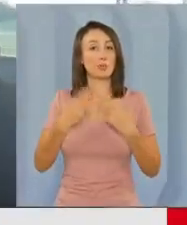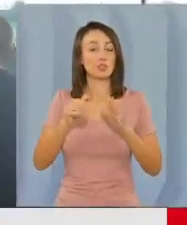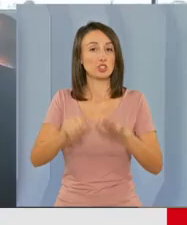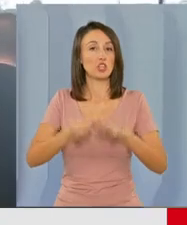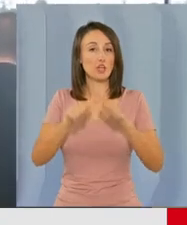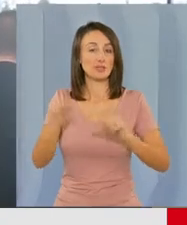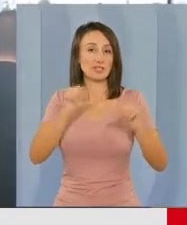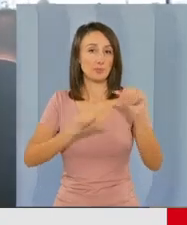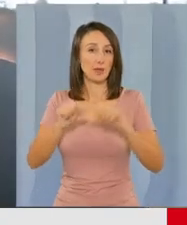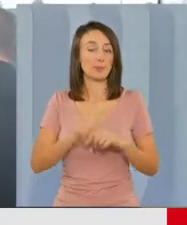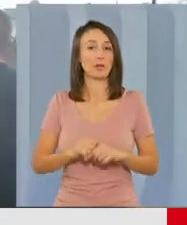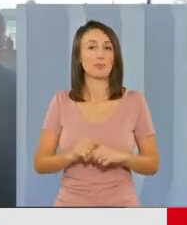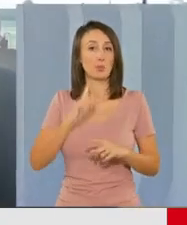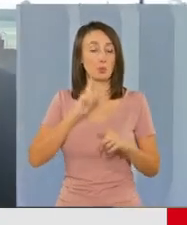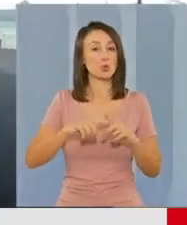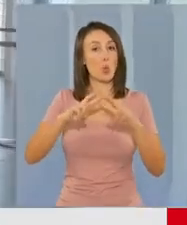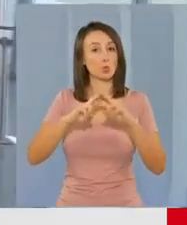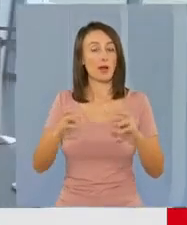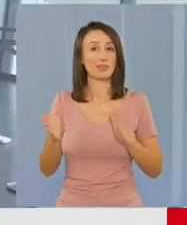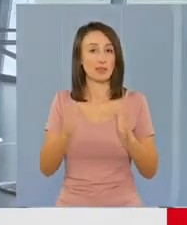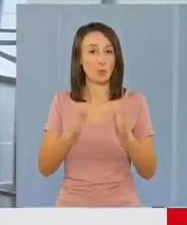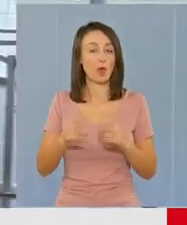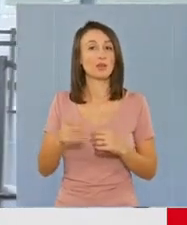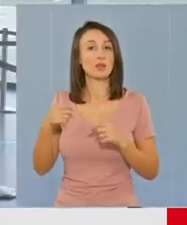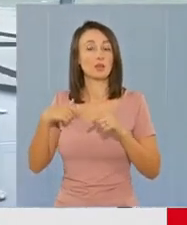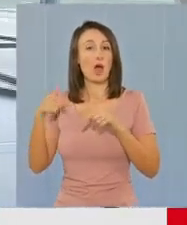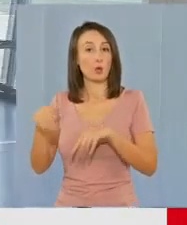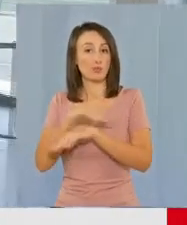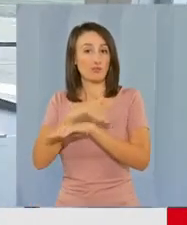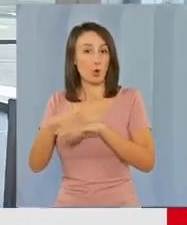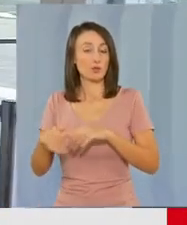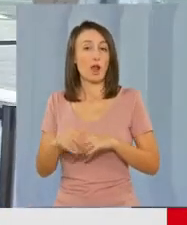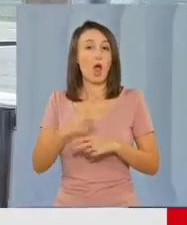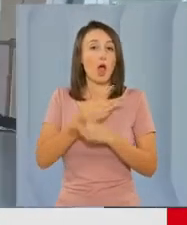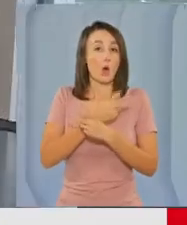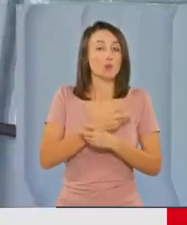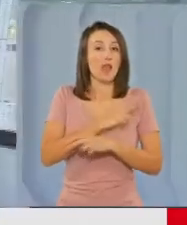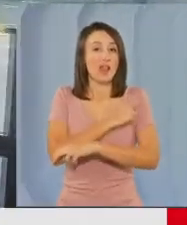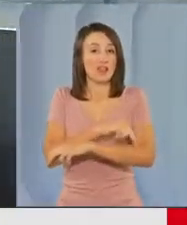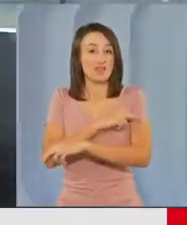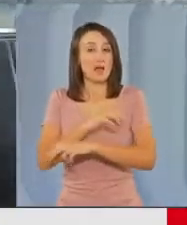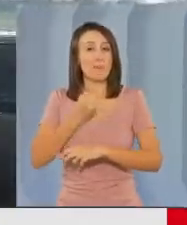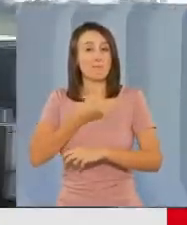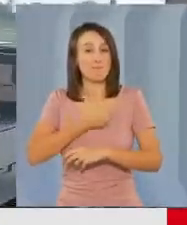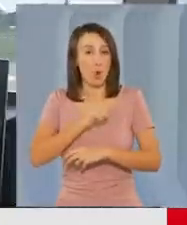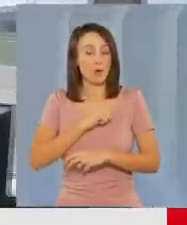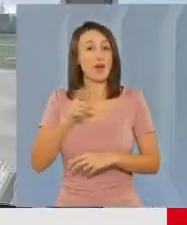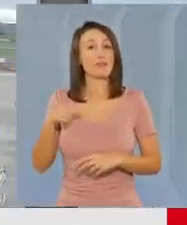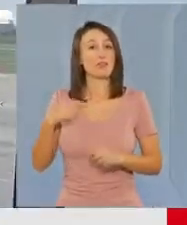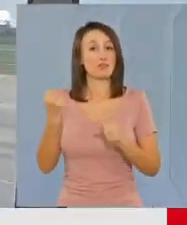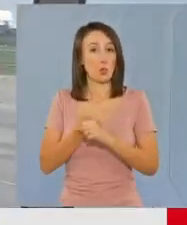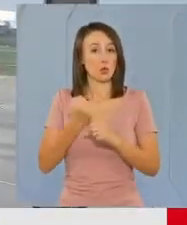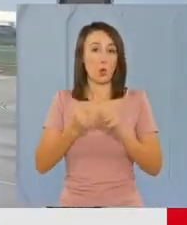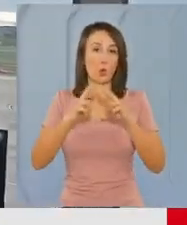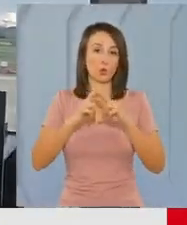16 septembrie pe lângă controalele temporare deja existente la frontierele terestre cu Austria Elveția Cehia și Polonia vor fi efectuate